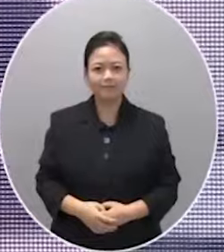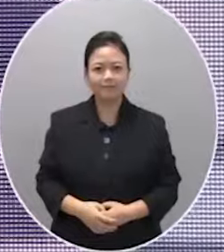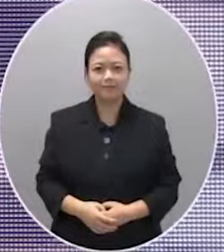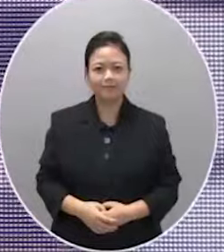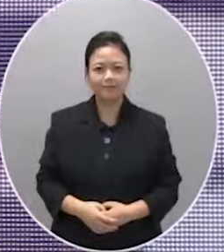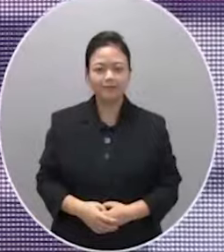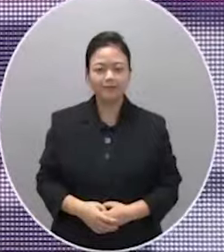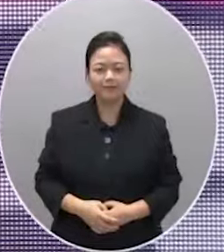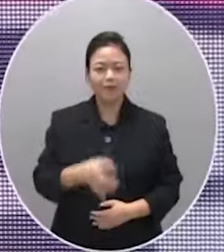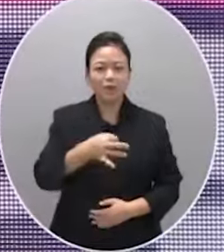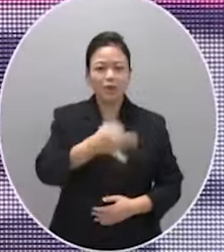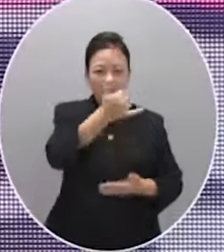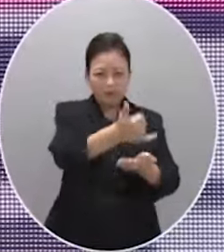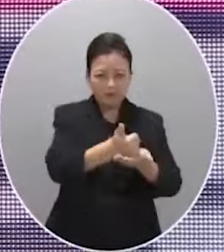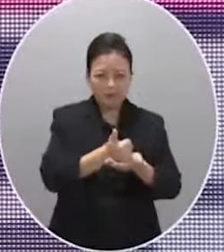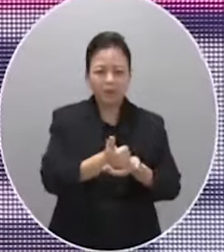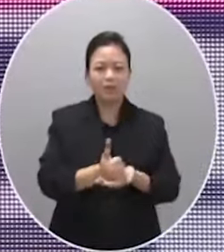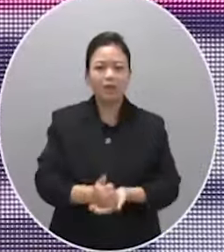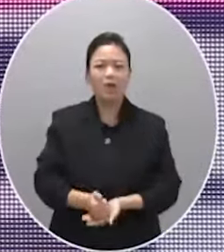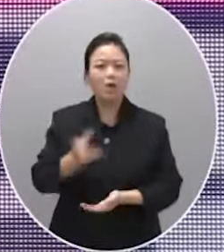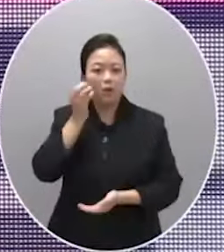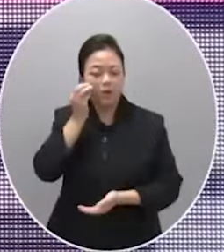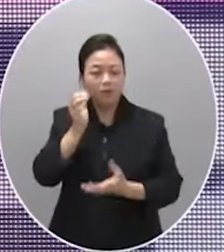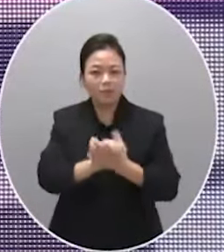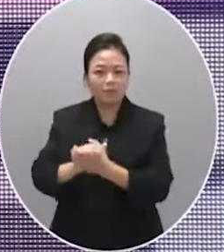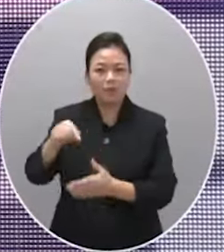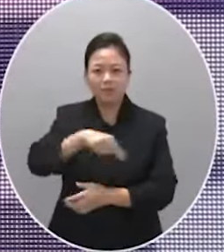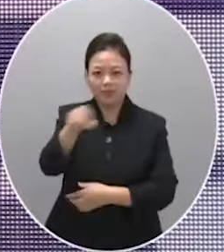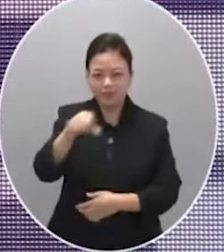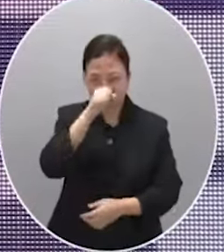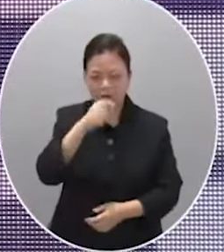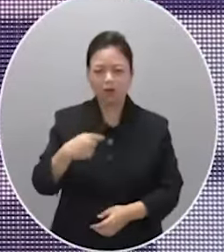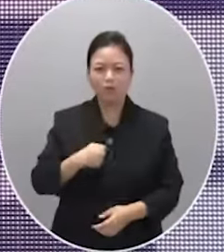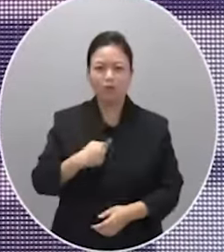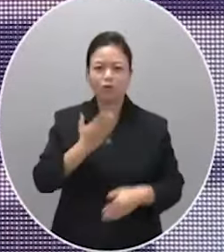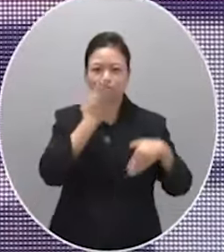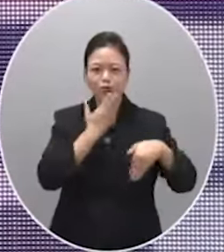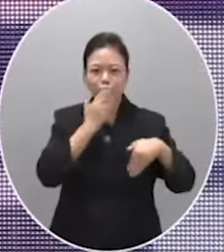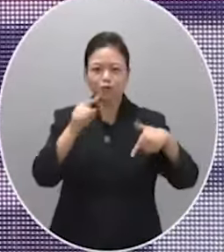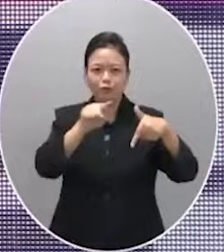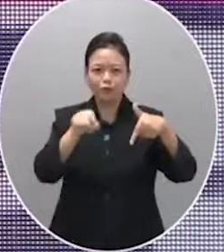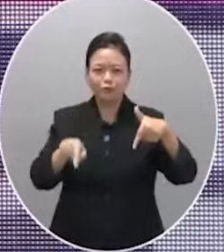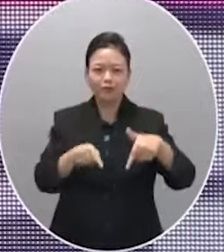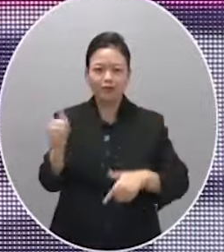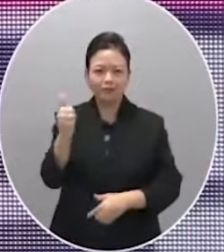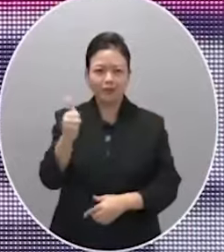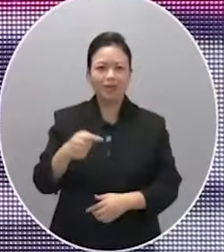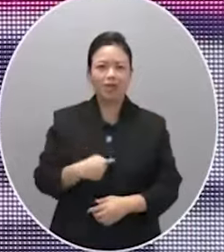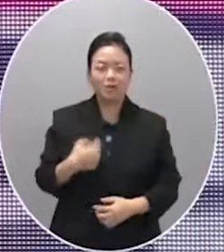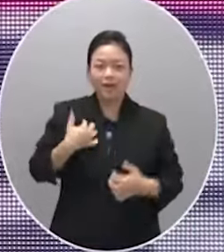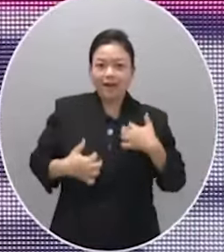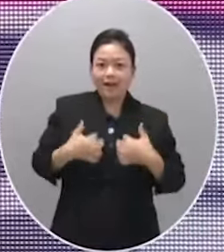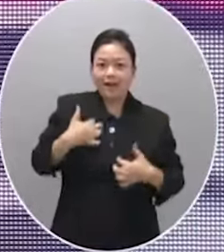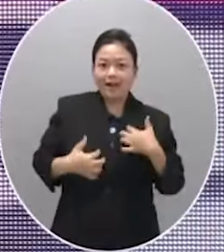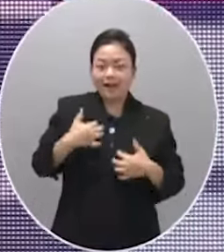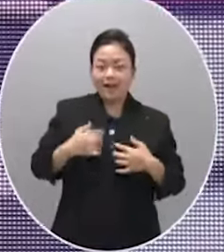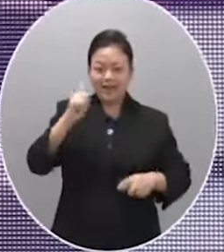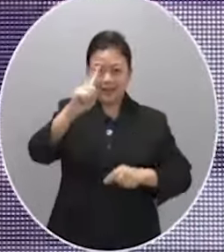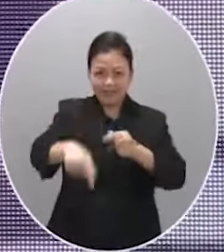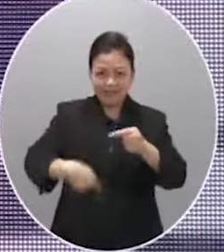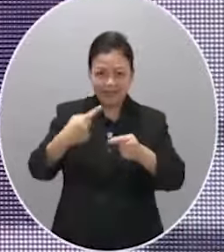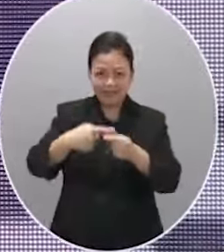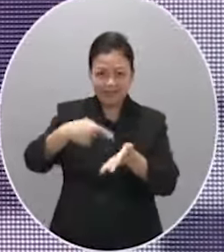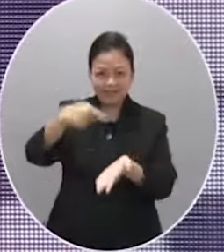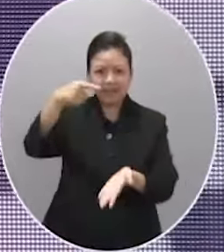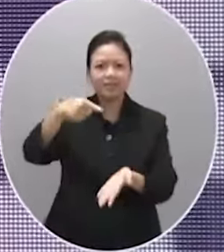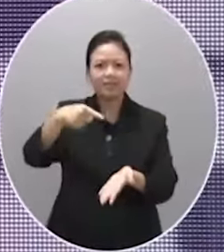尊敬的嘉宾，亲爱的观众，大家好，我是熊仔。我们紧张而兴奋地迎来这个一年一度的音乐